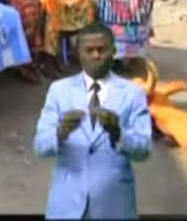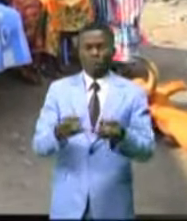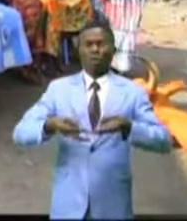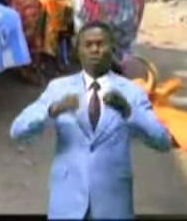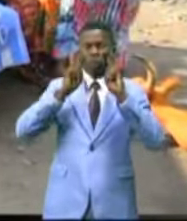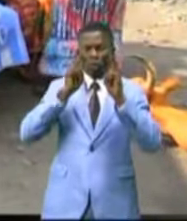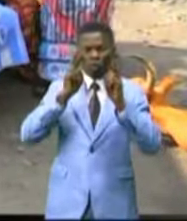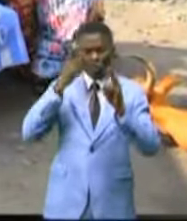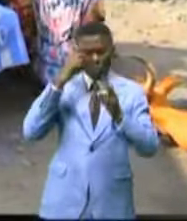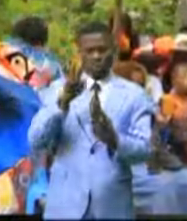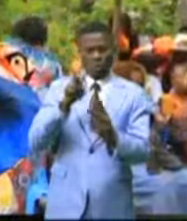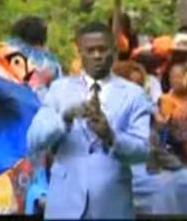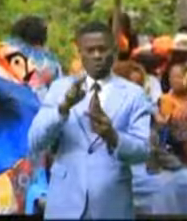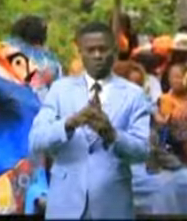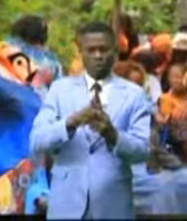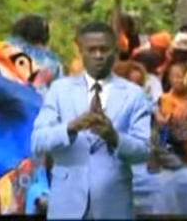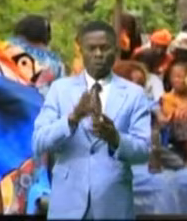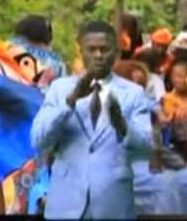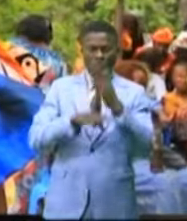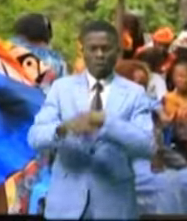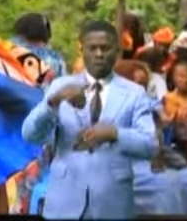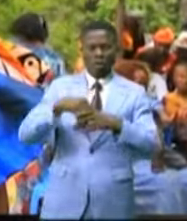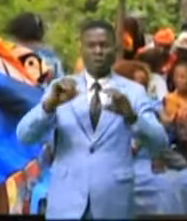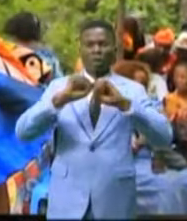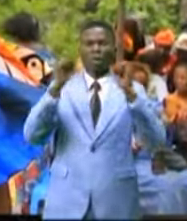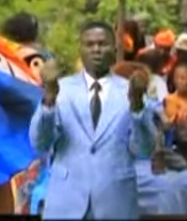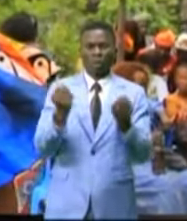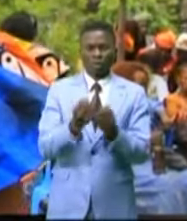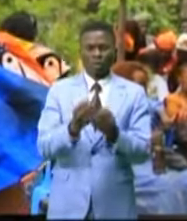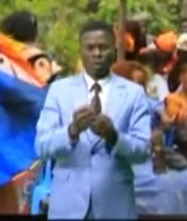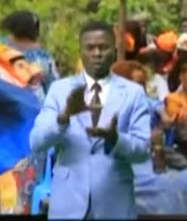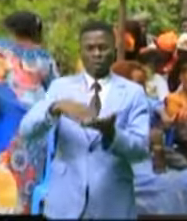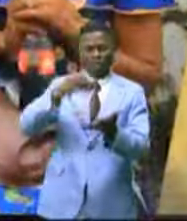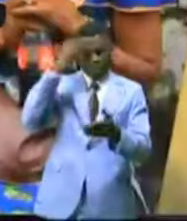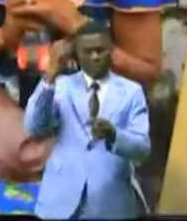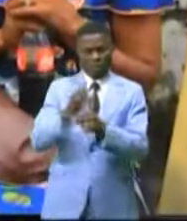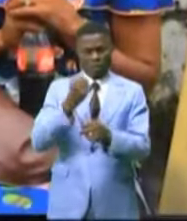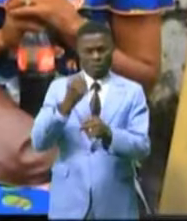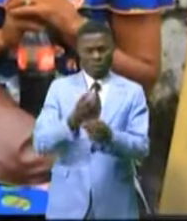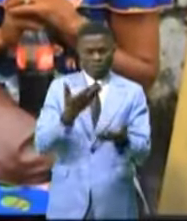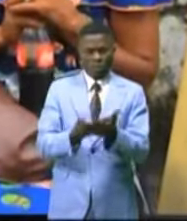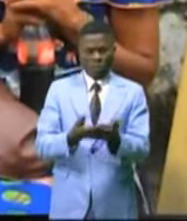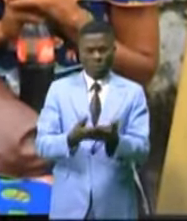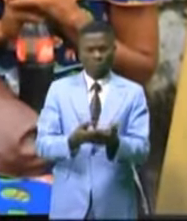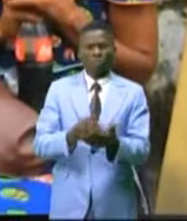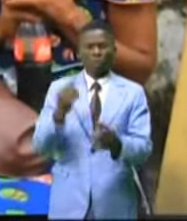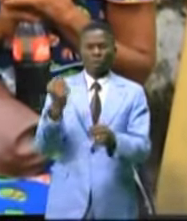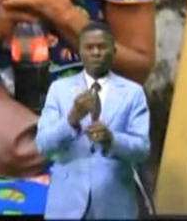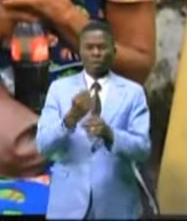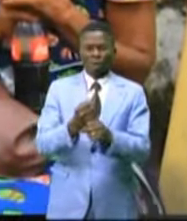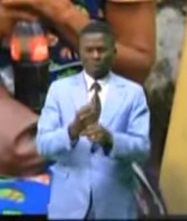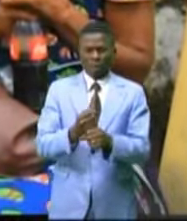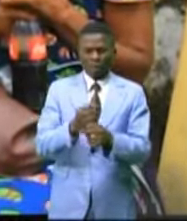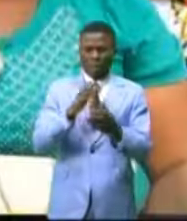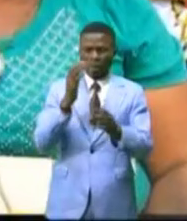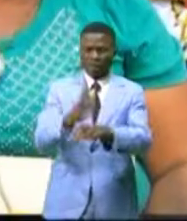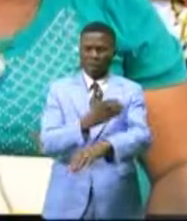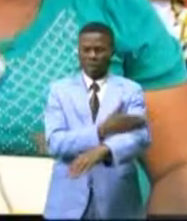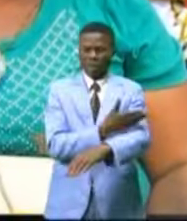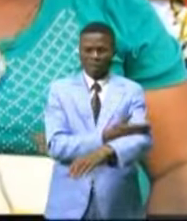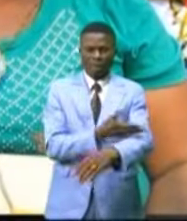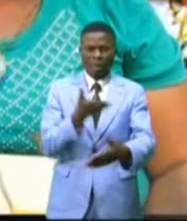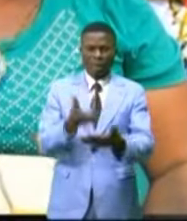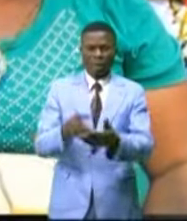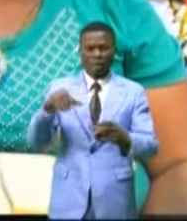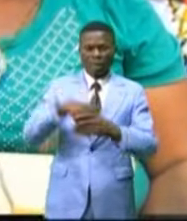vue de garantir leur réinsertion sociale par l'apprentissage de métier une démarche qui prend corps d'une manière symbolique dans la